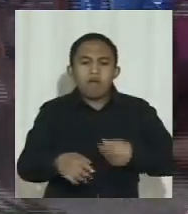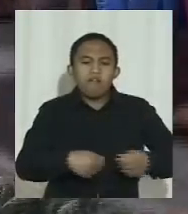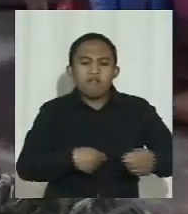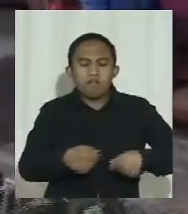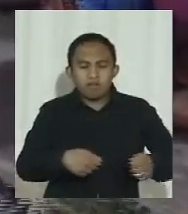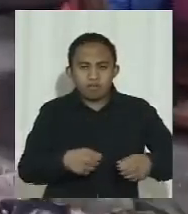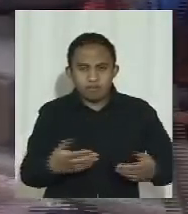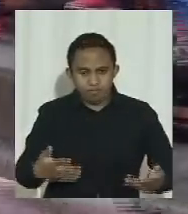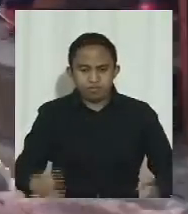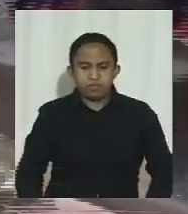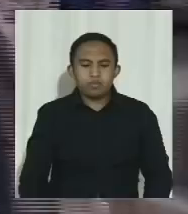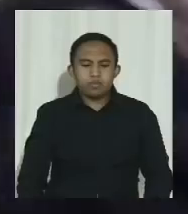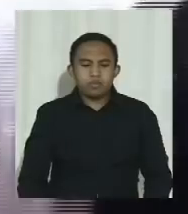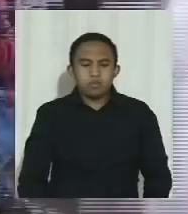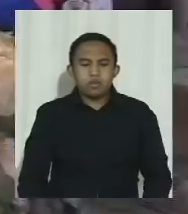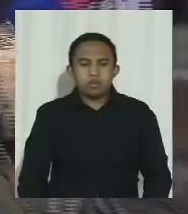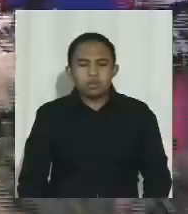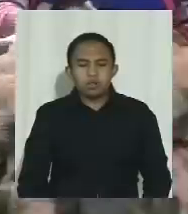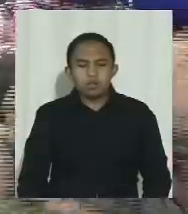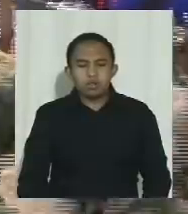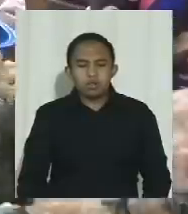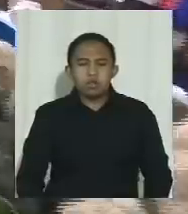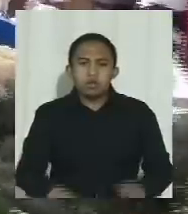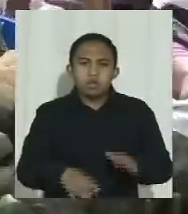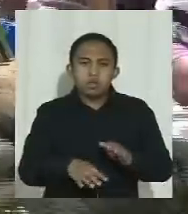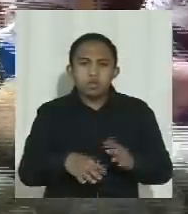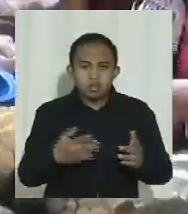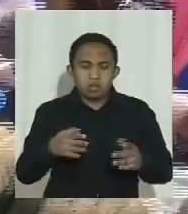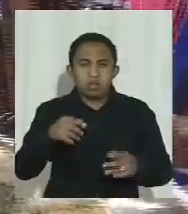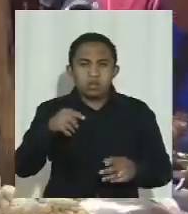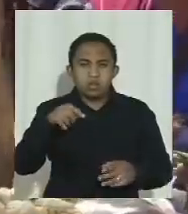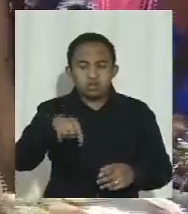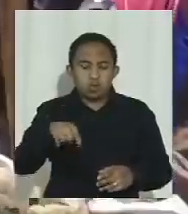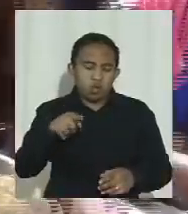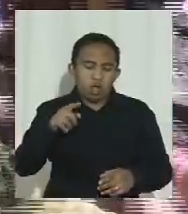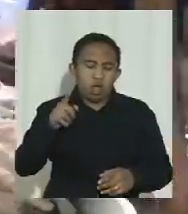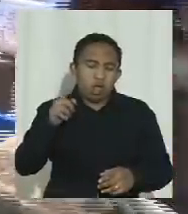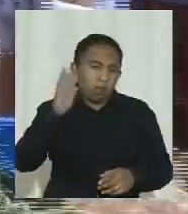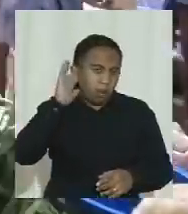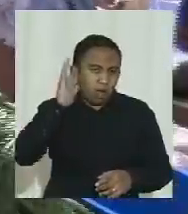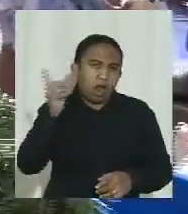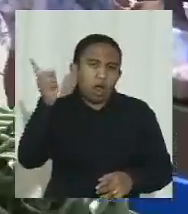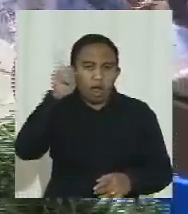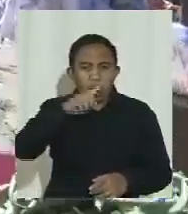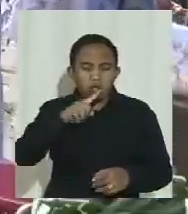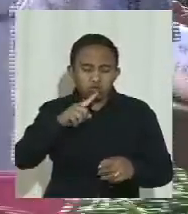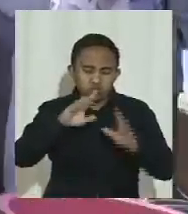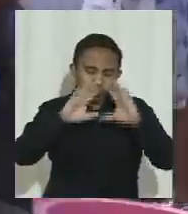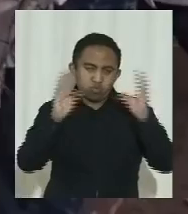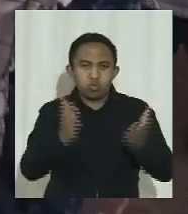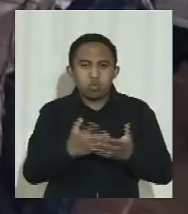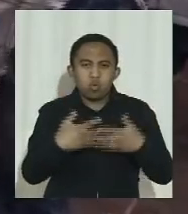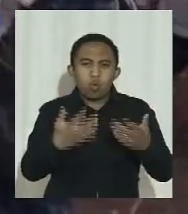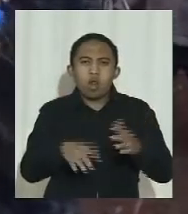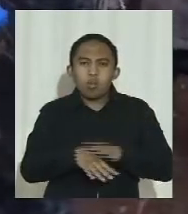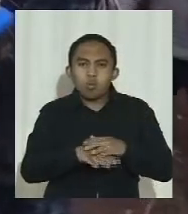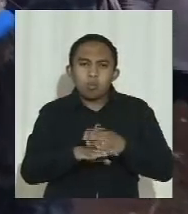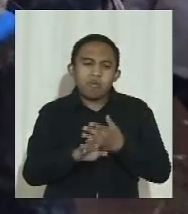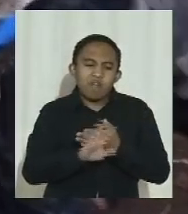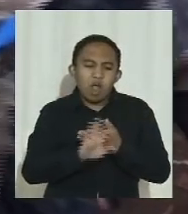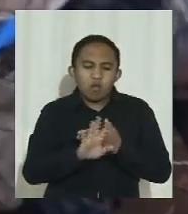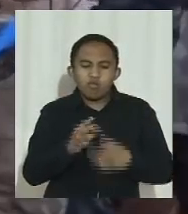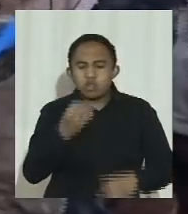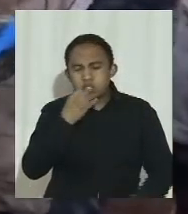Mifandraika amin'izay fanaraha-maso ny faritra izay ny loha hevitra nentina nanamarena ny andro maneran-tany ho an'ny fiantohana ny ara-pahasalamana